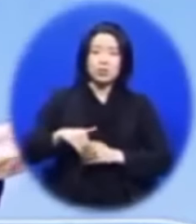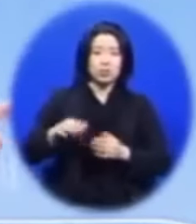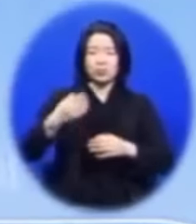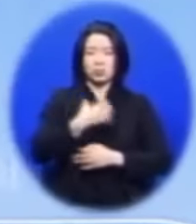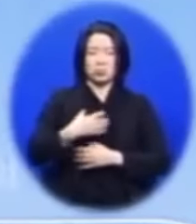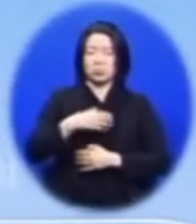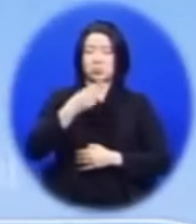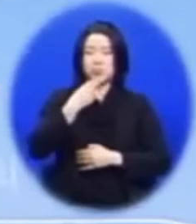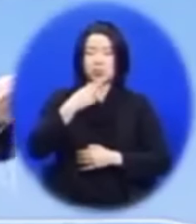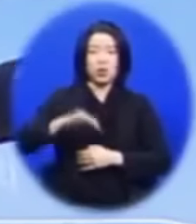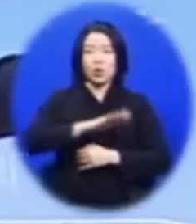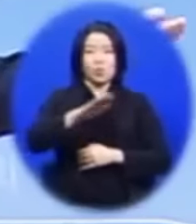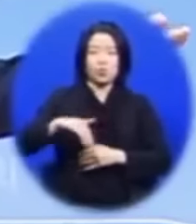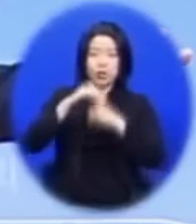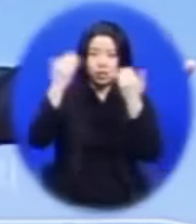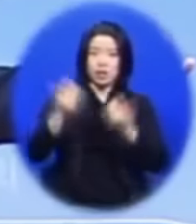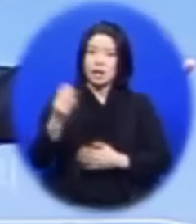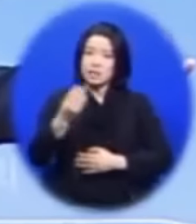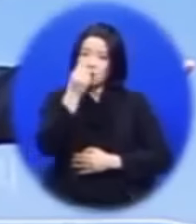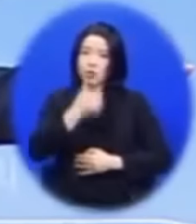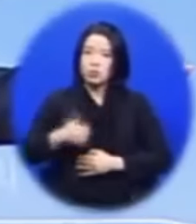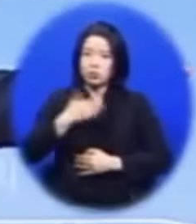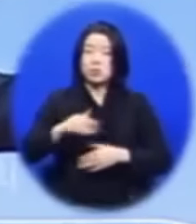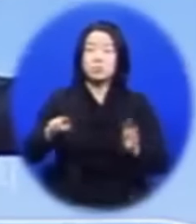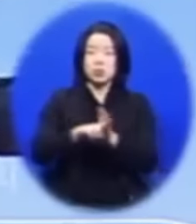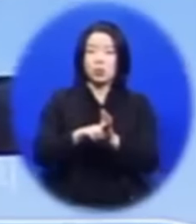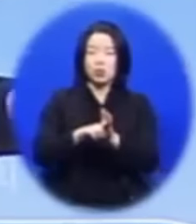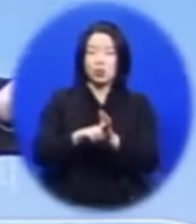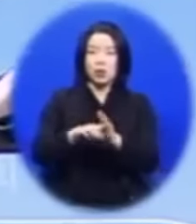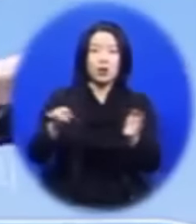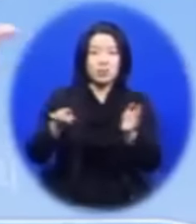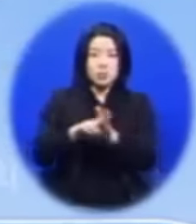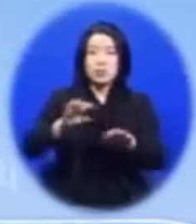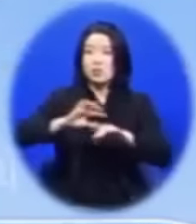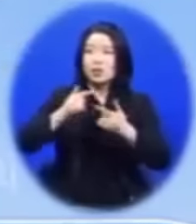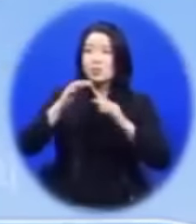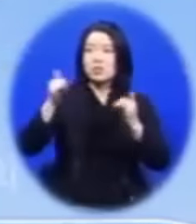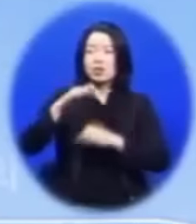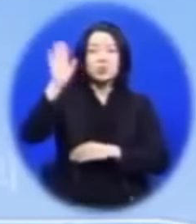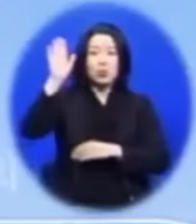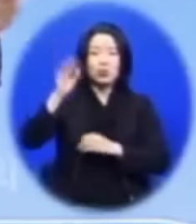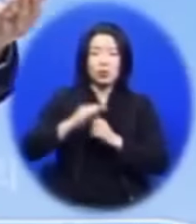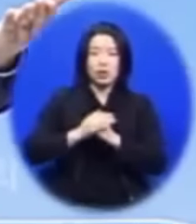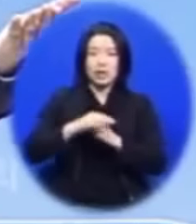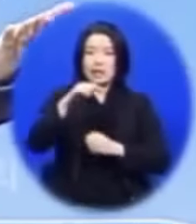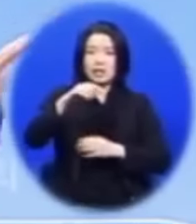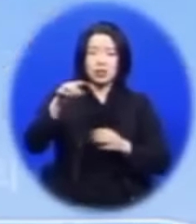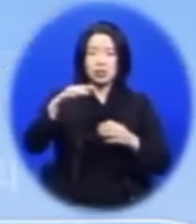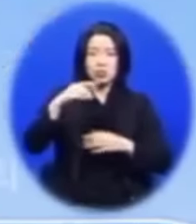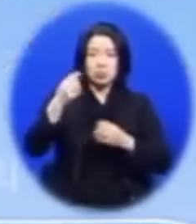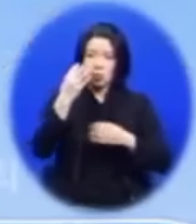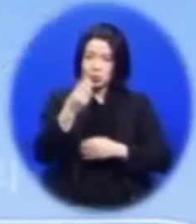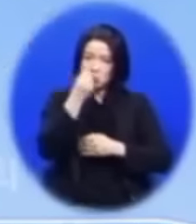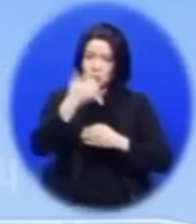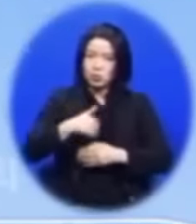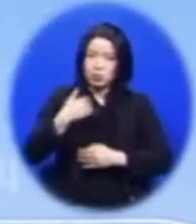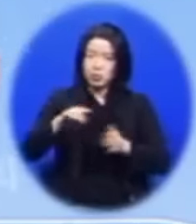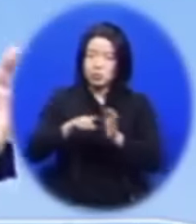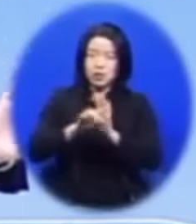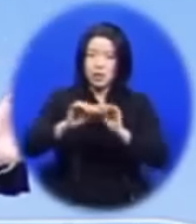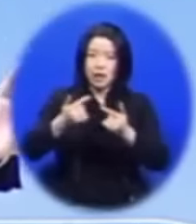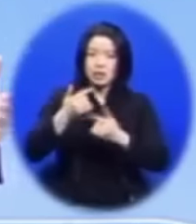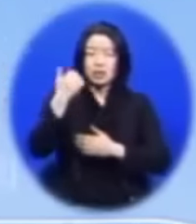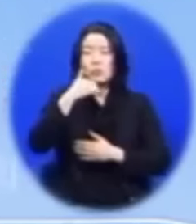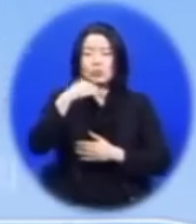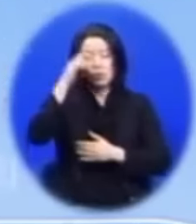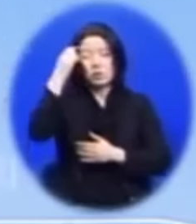믿습니다 안 믿는 사람 손들어 봐요 안 믿는 사람 여기 어디 있어요 아 예수님이 사람이